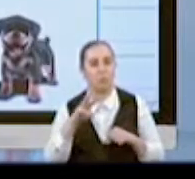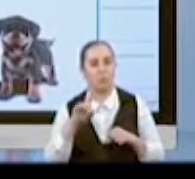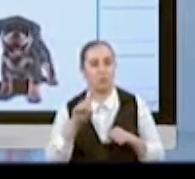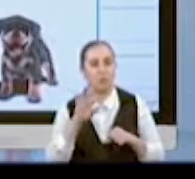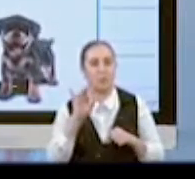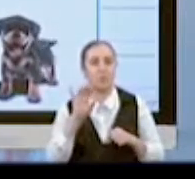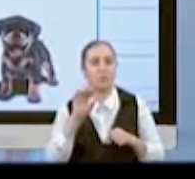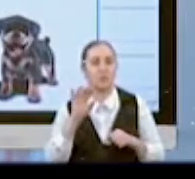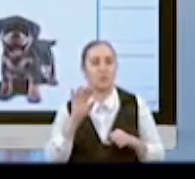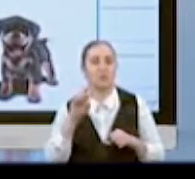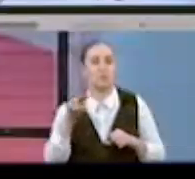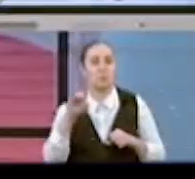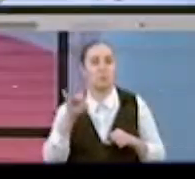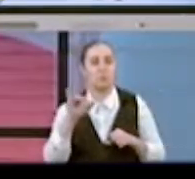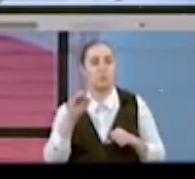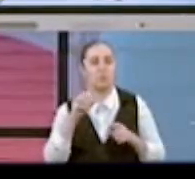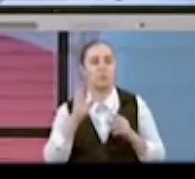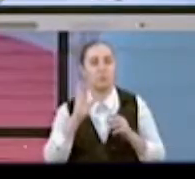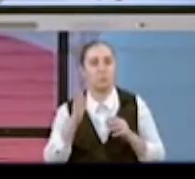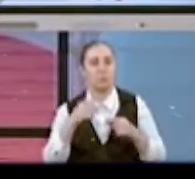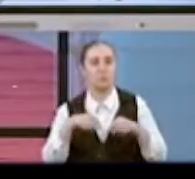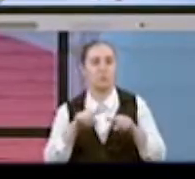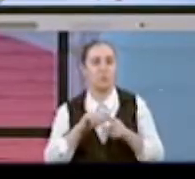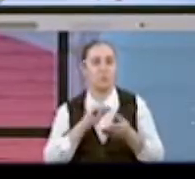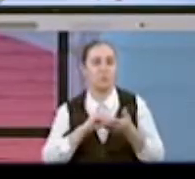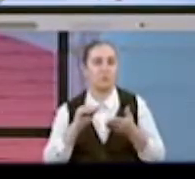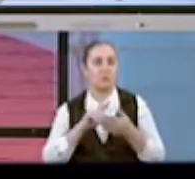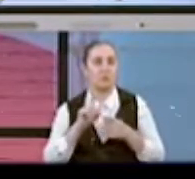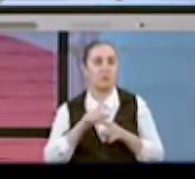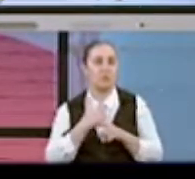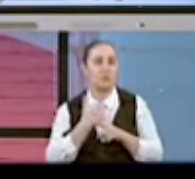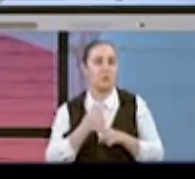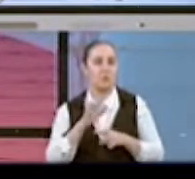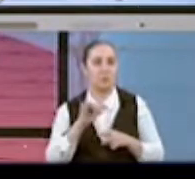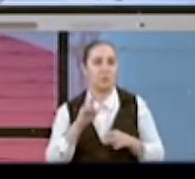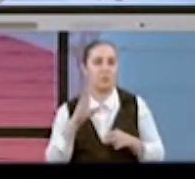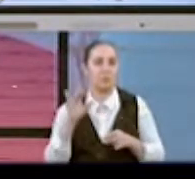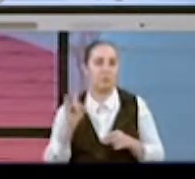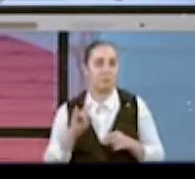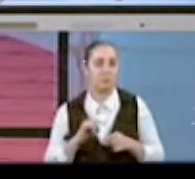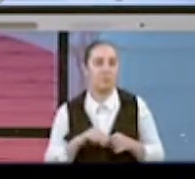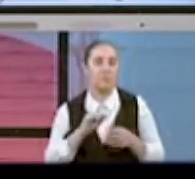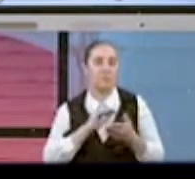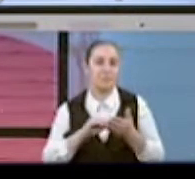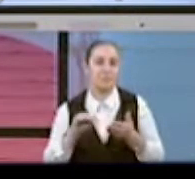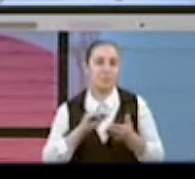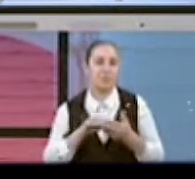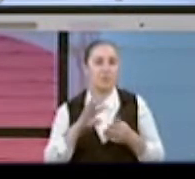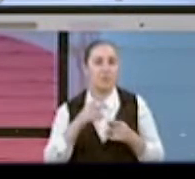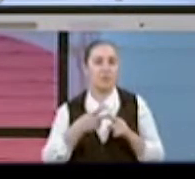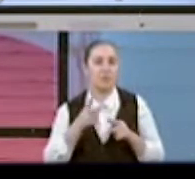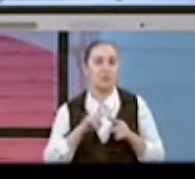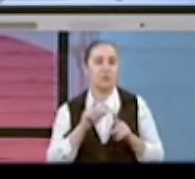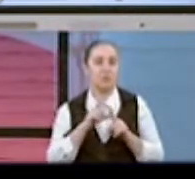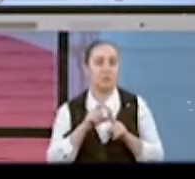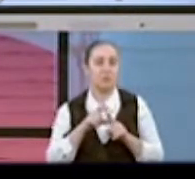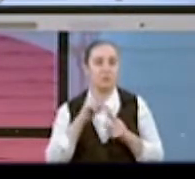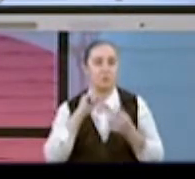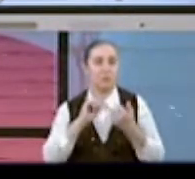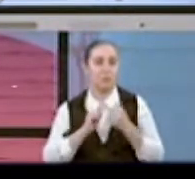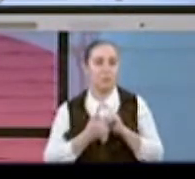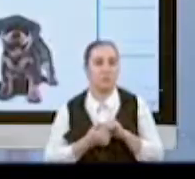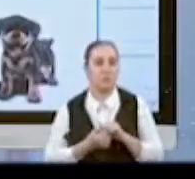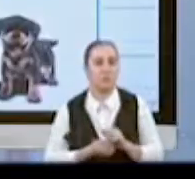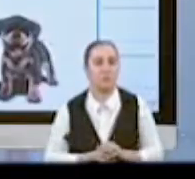и Дружок вы также будете написать заглавной буквы. Запишите эти слова и